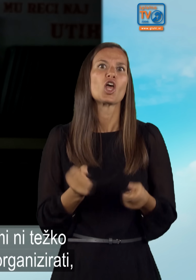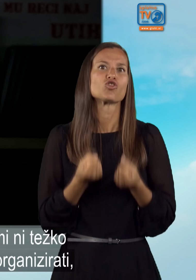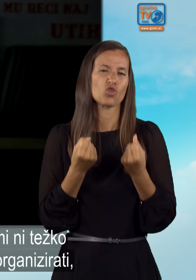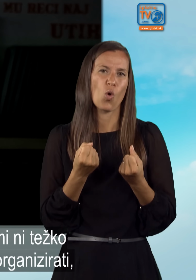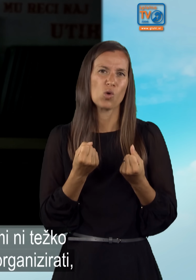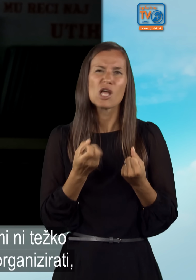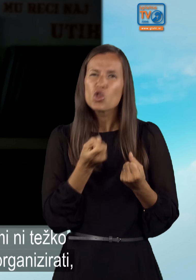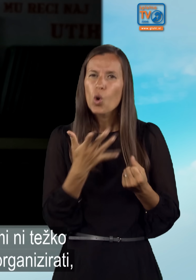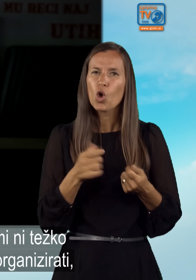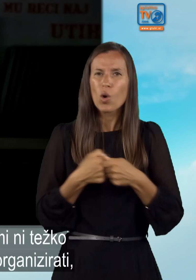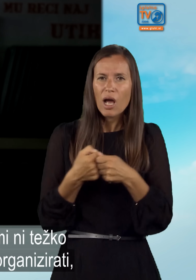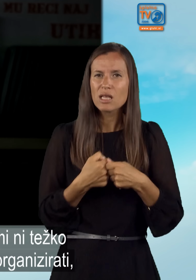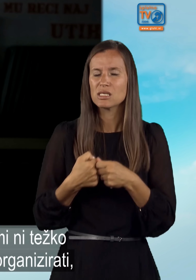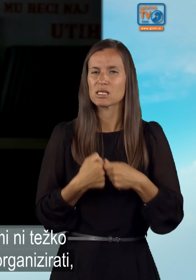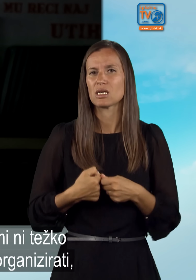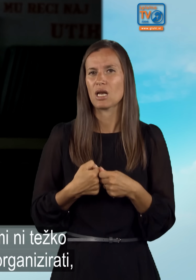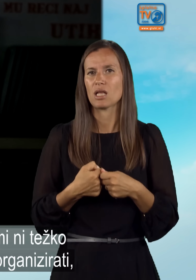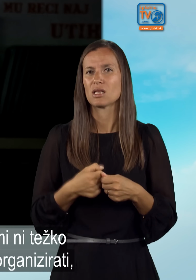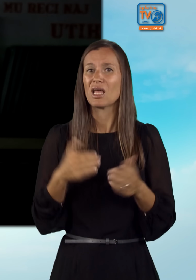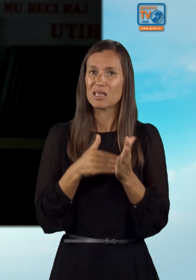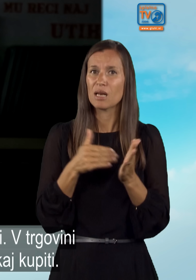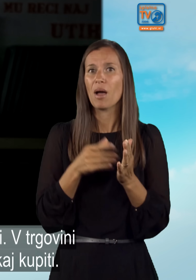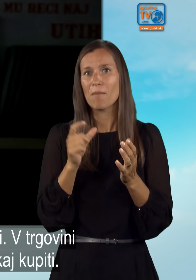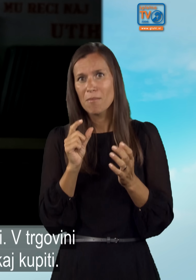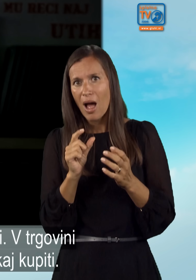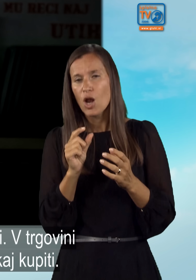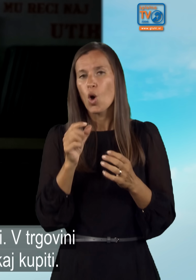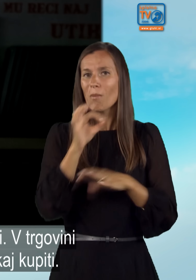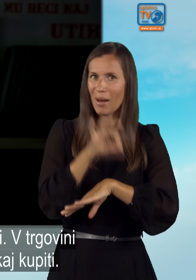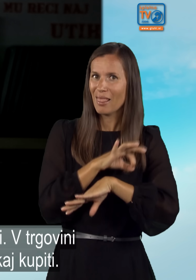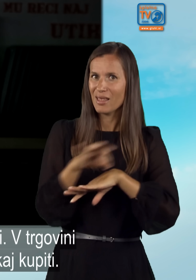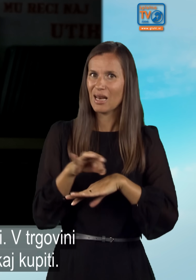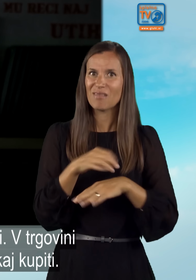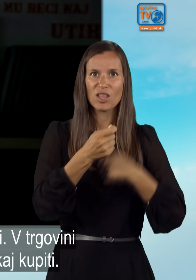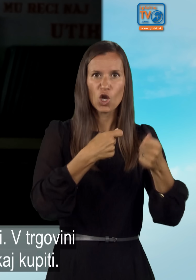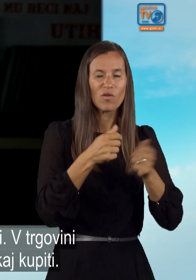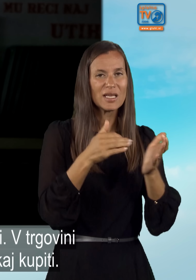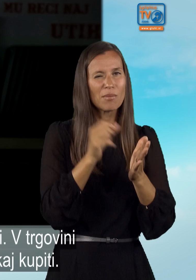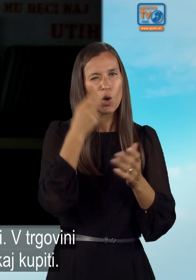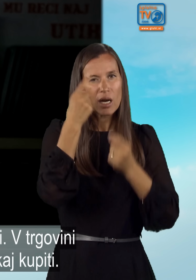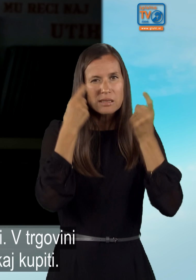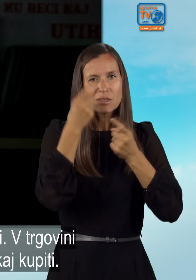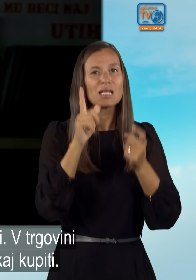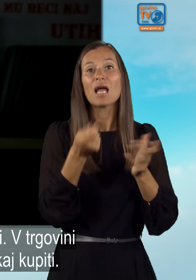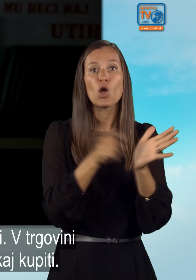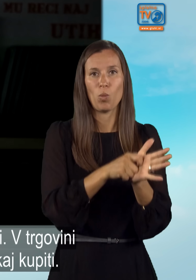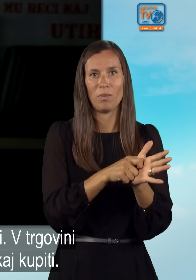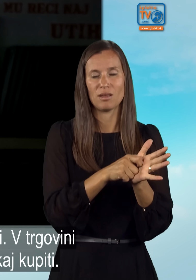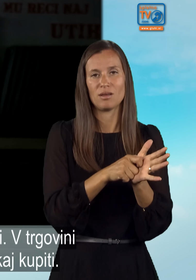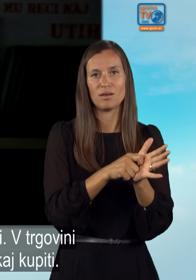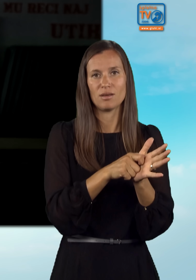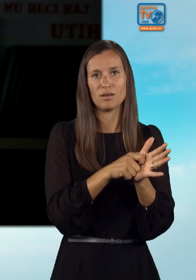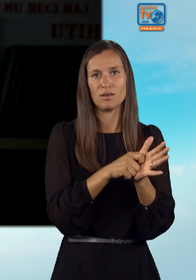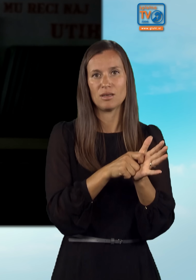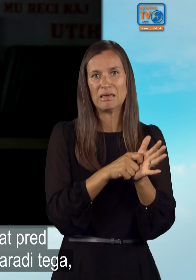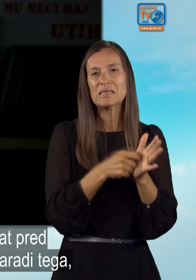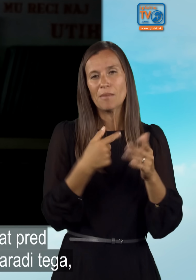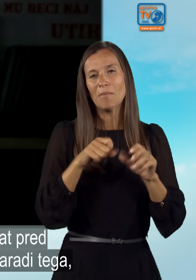se kar naenkrat tako organizirati, ne, da je treba malo obroke, treba planirati, ne, v trgovini je treba malo razmisliti, kaj